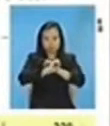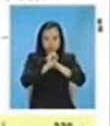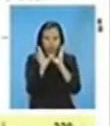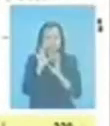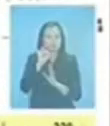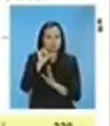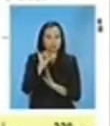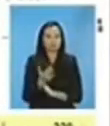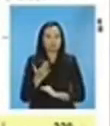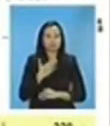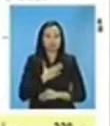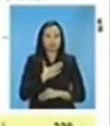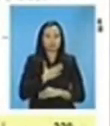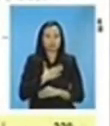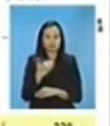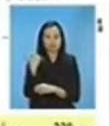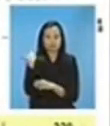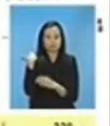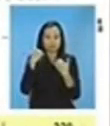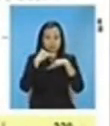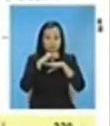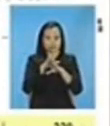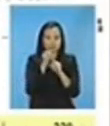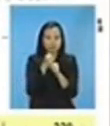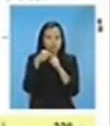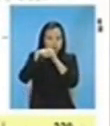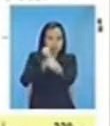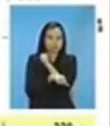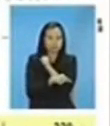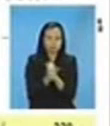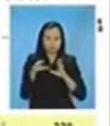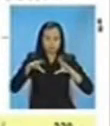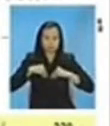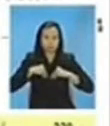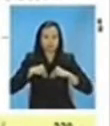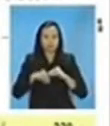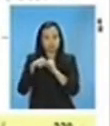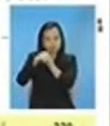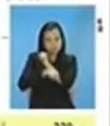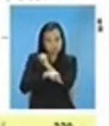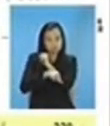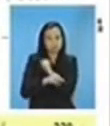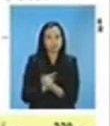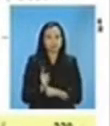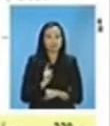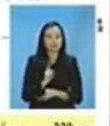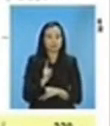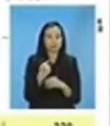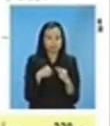ติมให้ถอดถอนซึ่งเป็นของฝ่ายค้านจึงถือว่าทำให้ดิฉันเสียเปรียบในเชิงคดีและไม่เป็นธรรม